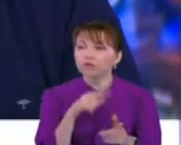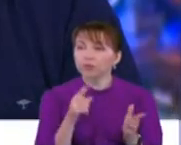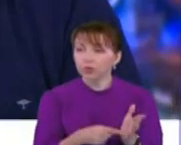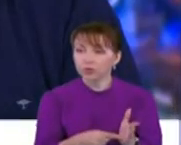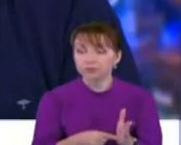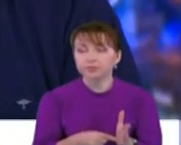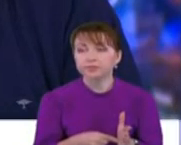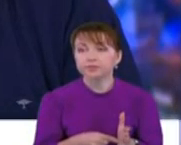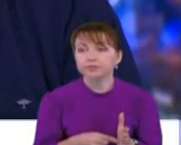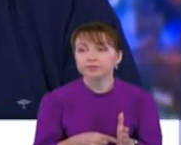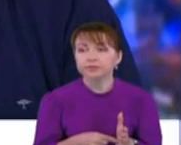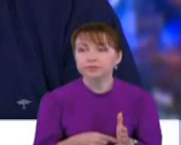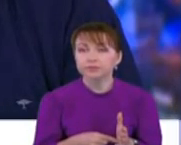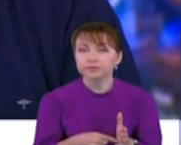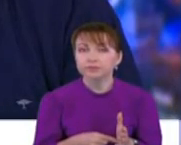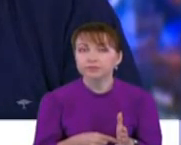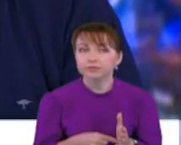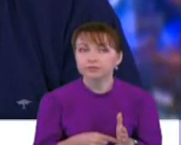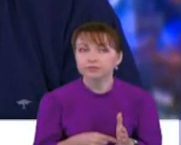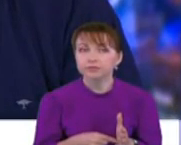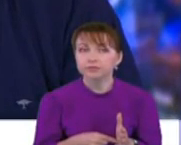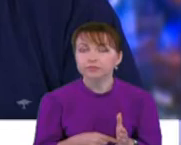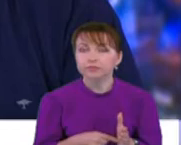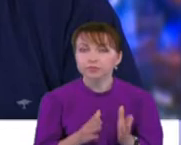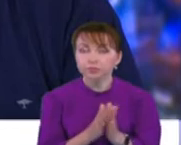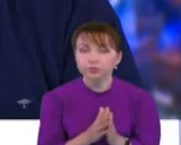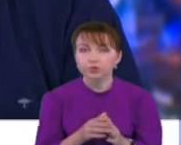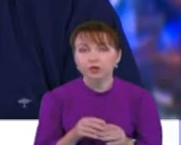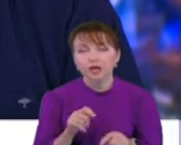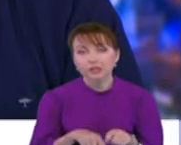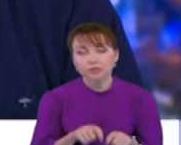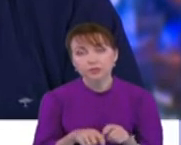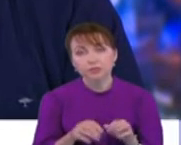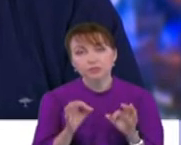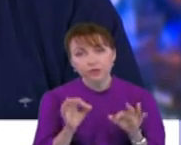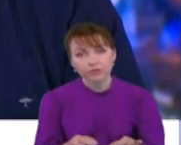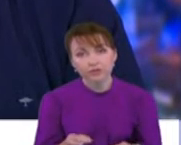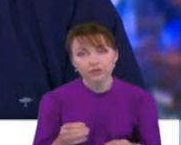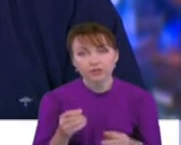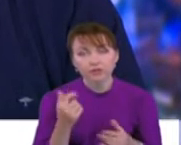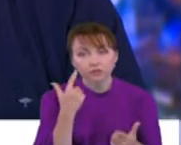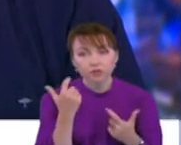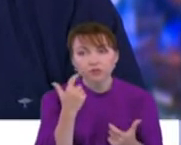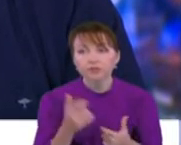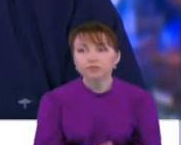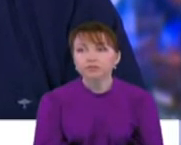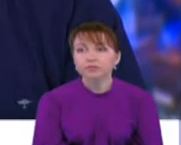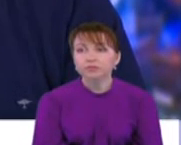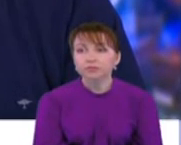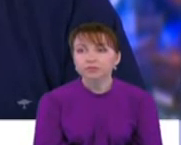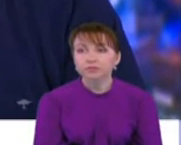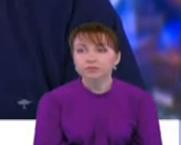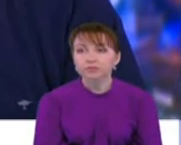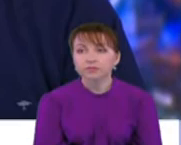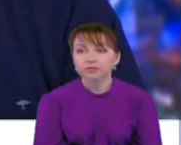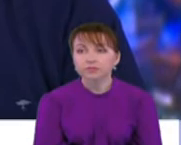Ну, все-таки, во-первых, попросив би ваш експерт бути більш правдивим насчет інформації. Будь ласка, давайте запитання. Я не хотів